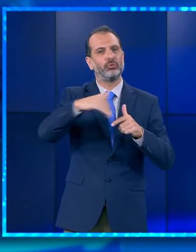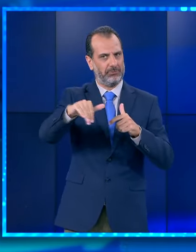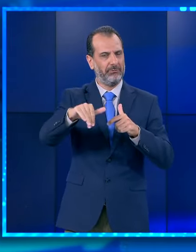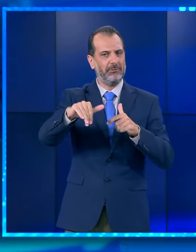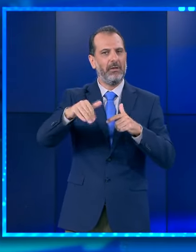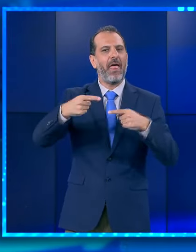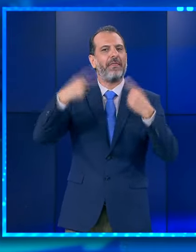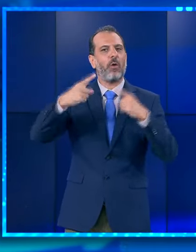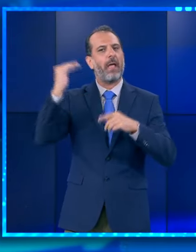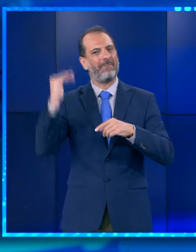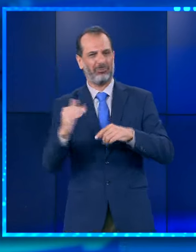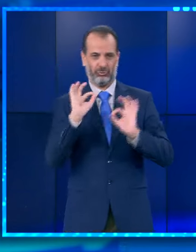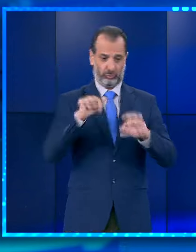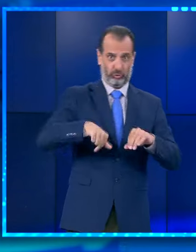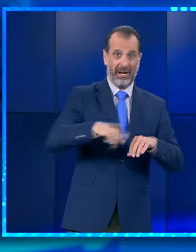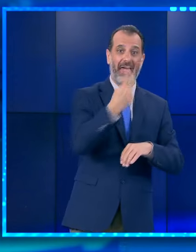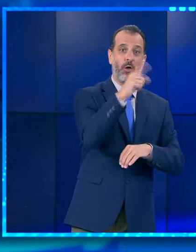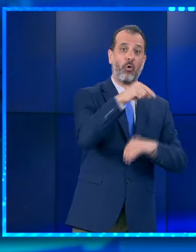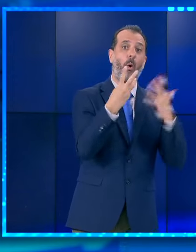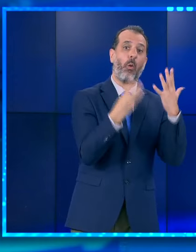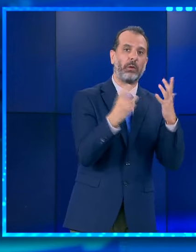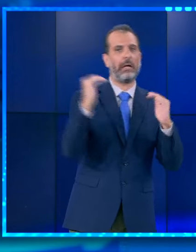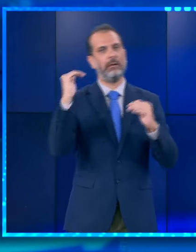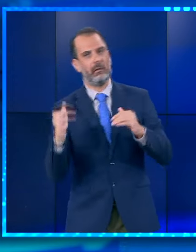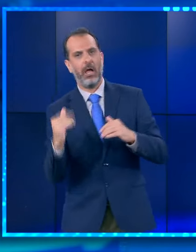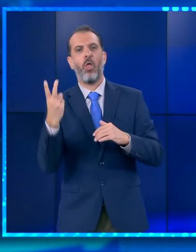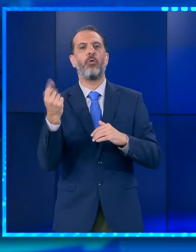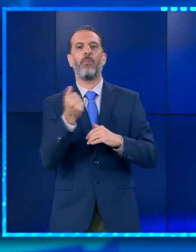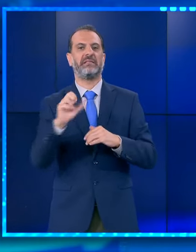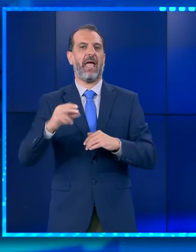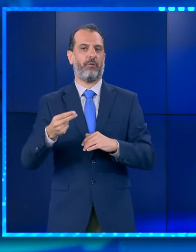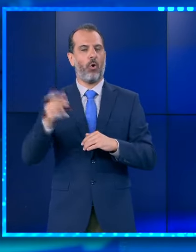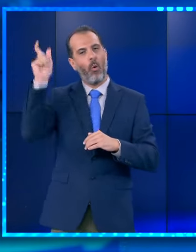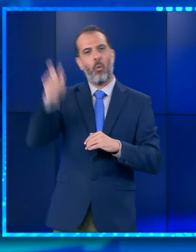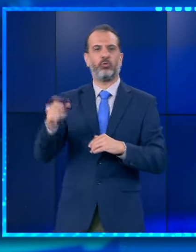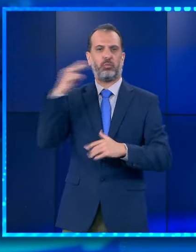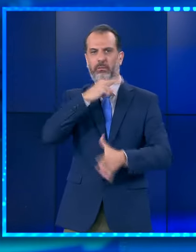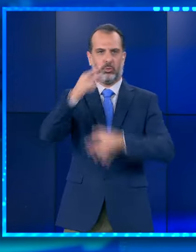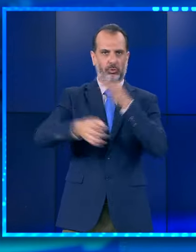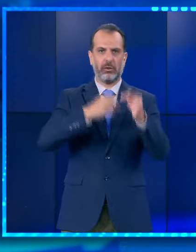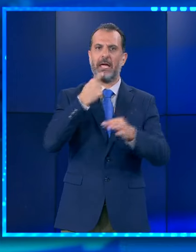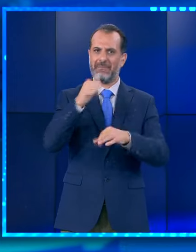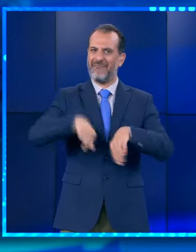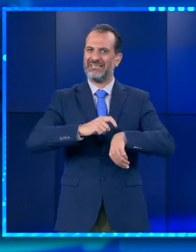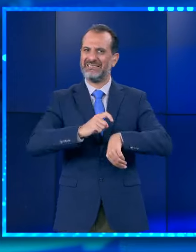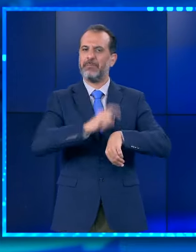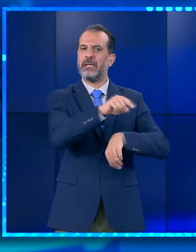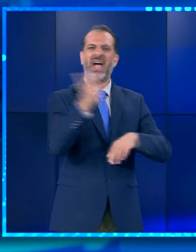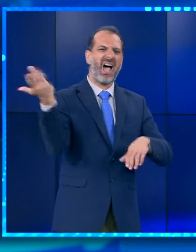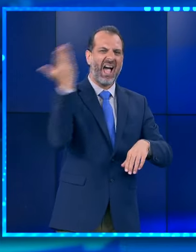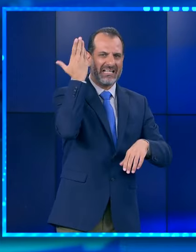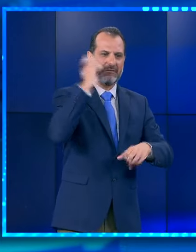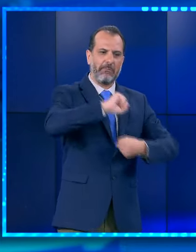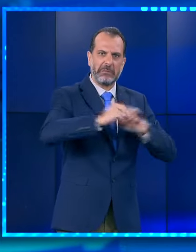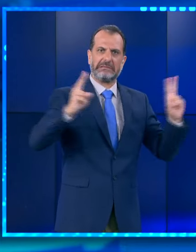Υπουργικό Συμβούλιο ο Κυριάκος Μητσοτάκης, ο οποίος μάλιστα είπε ότι ο πόλεμος στην μάχη με την ακρίβεια πηγαίνει καλά. Μίλησε και για αυξήσεις